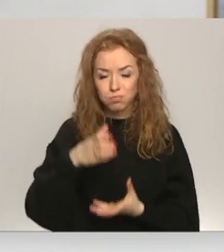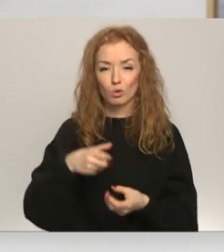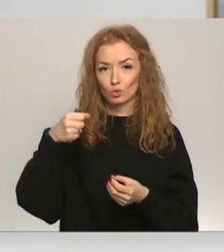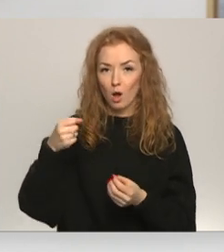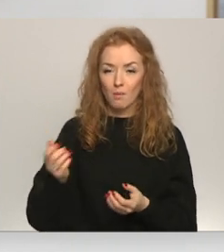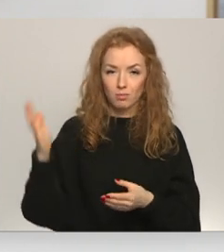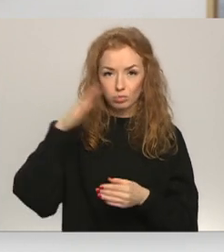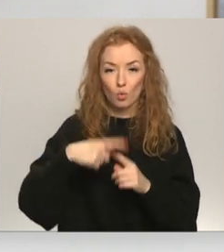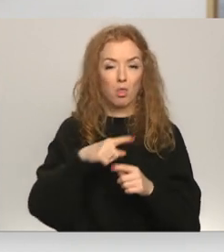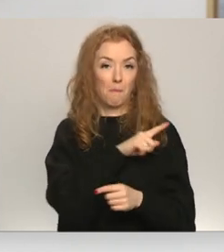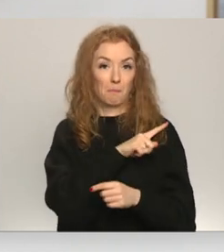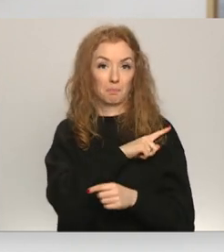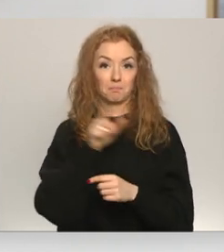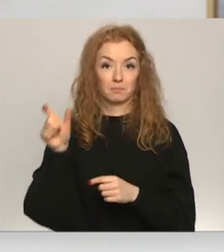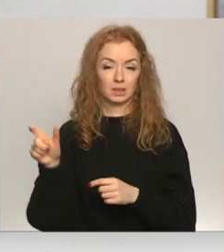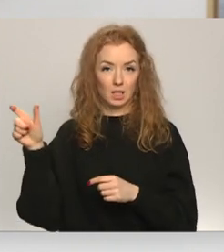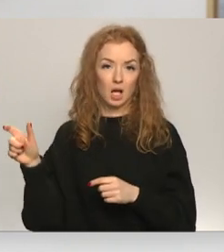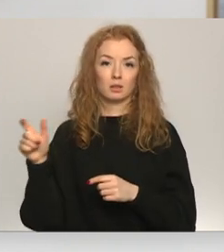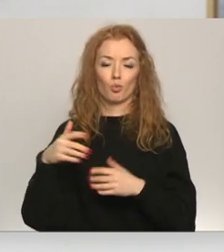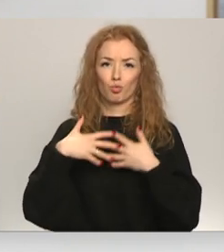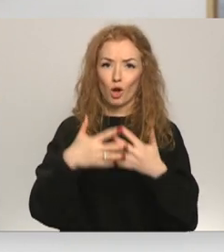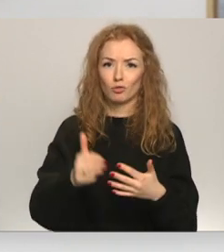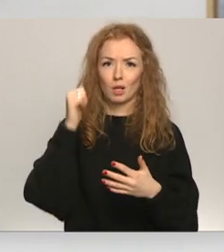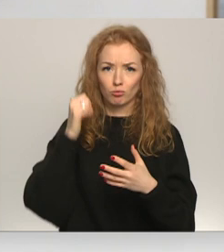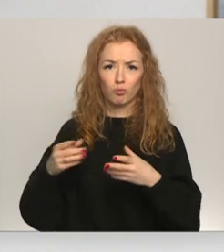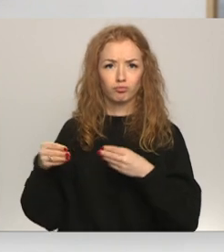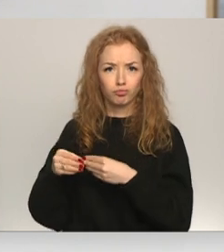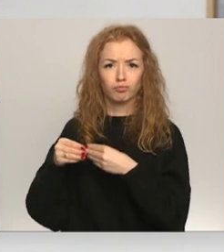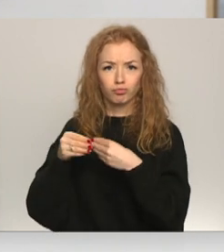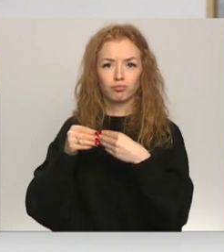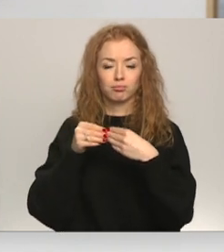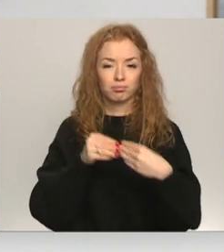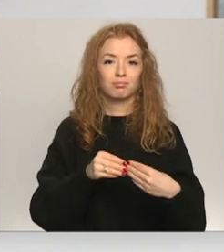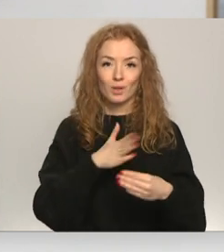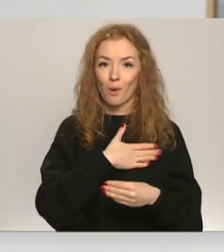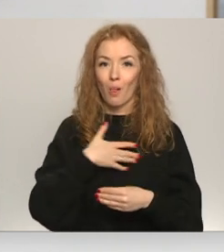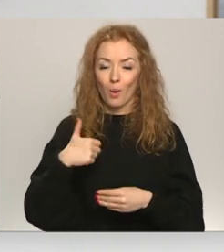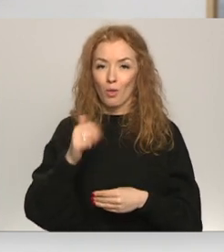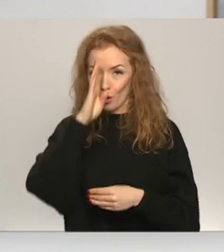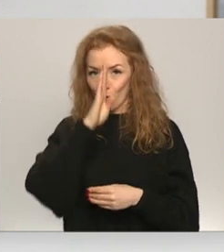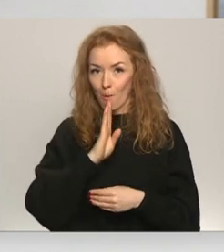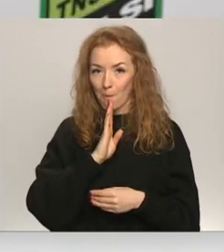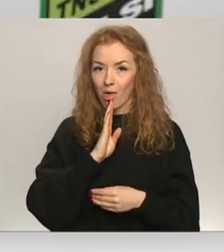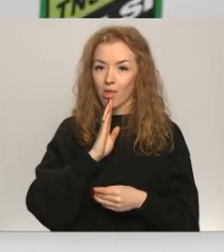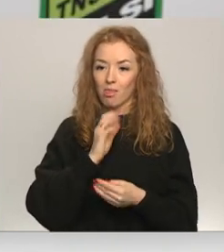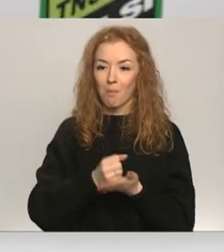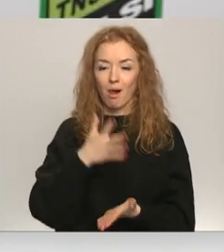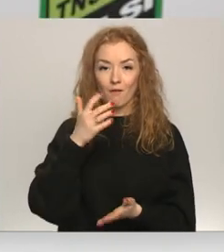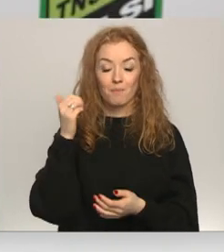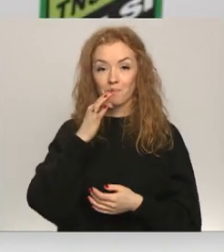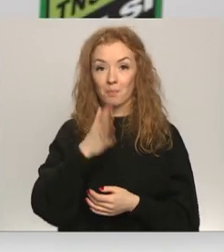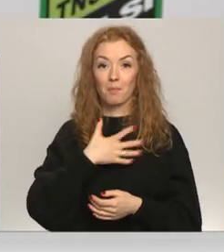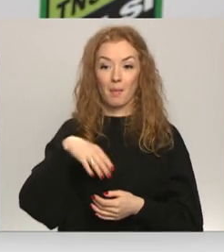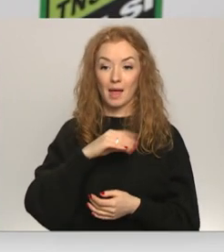un apsardze priekšā un aizmugurē. Tā kā, ļoti nopietna trofeja. Mēs bijām